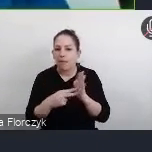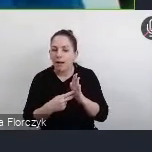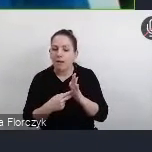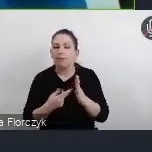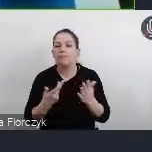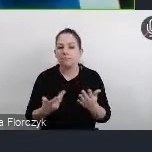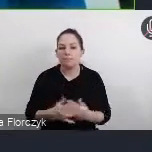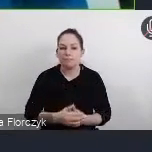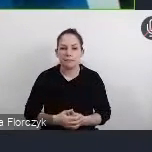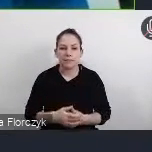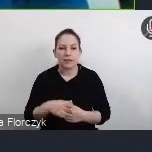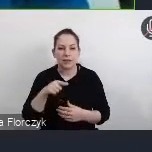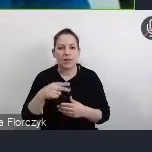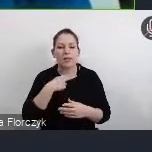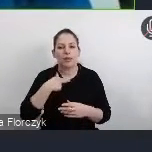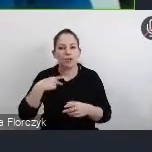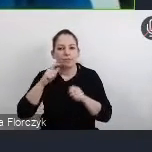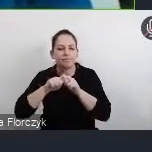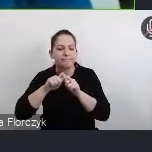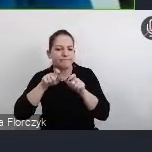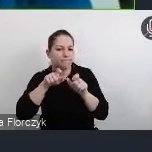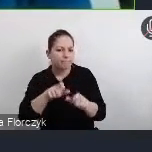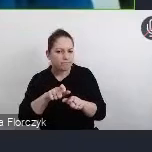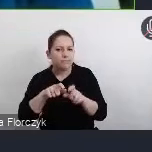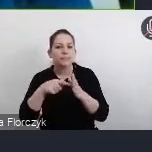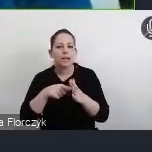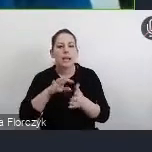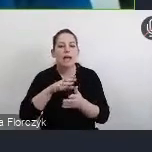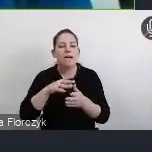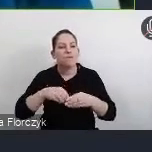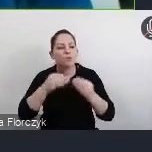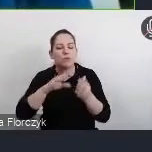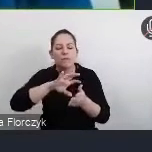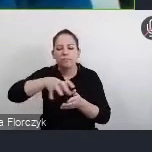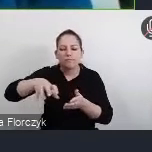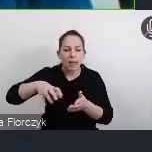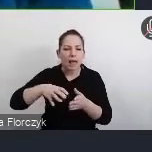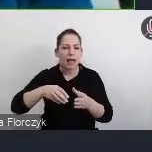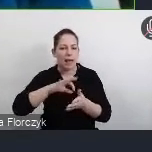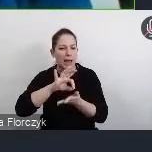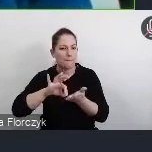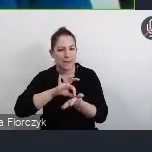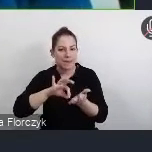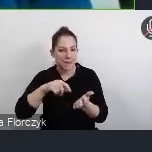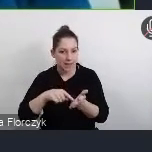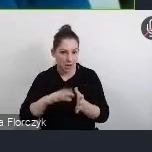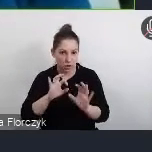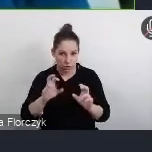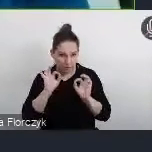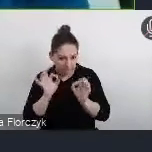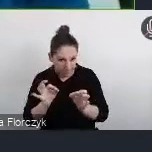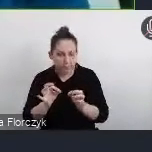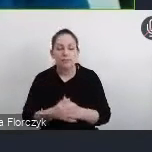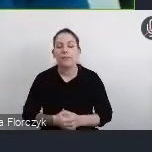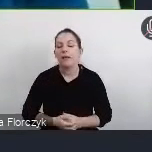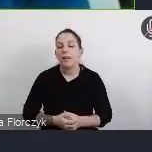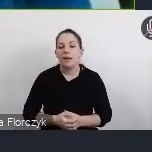to nasze monitorowanie funkcjonowania gminy w tych poszczególnych obszarach jest właściwe. Ja bym powiedział